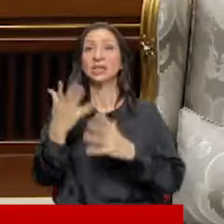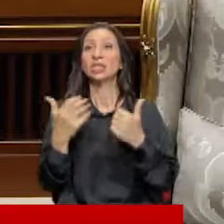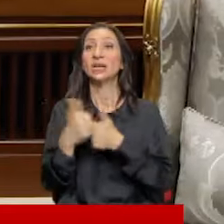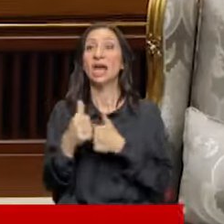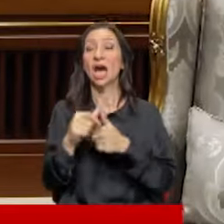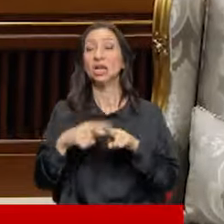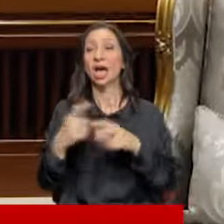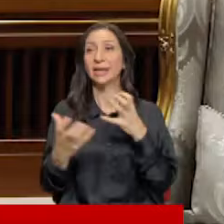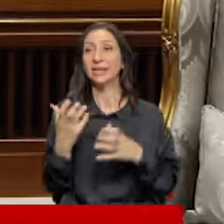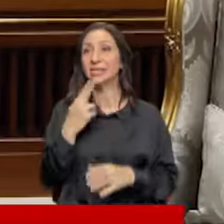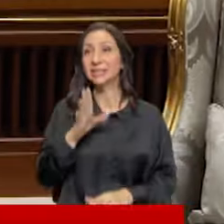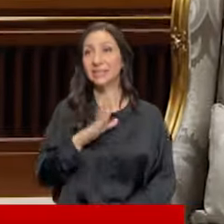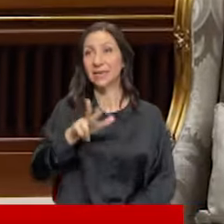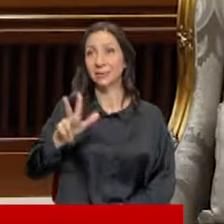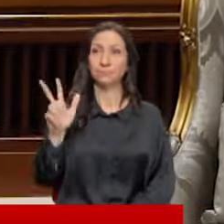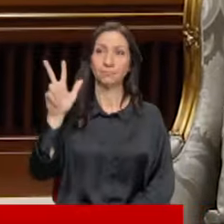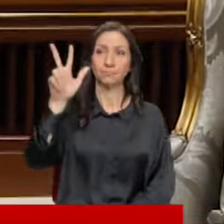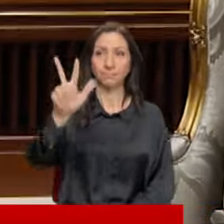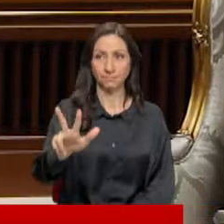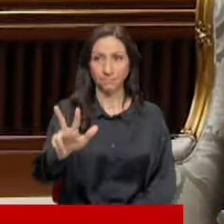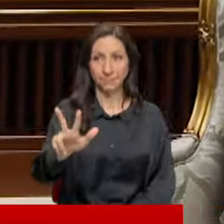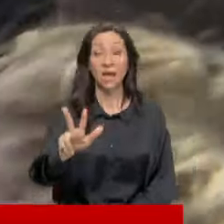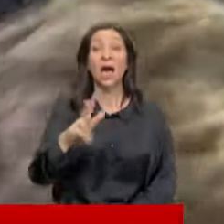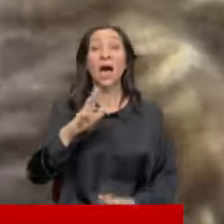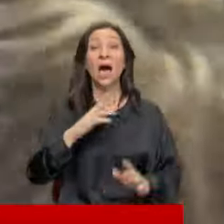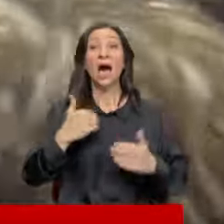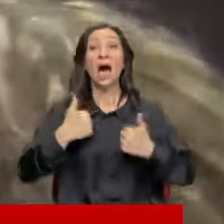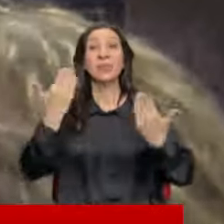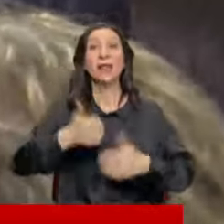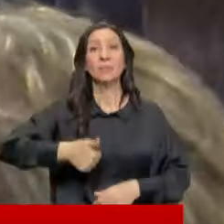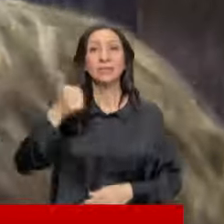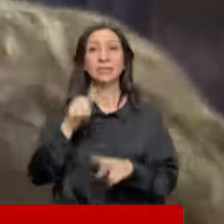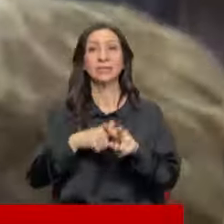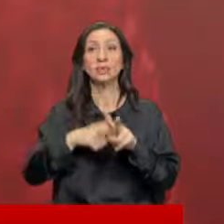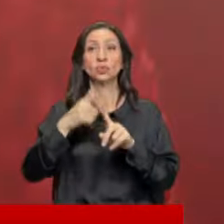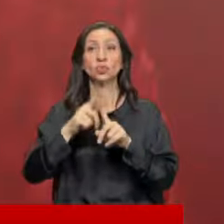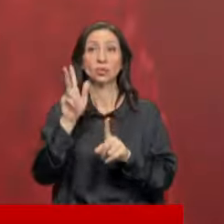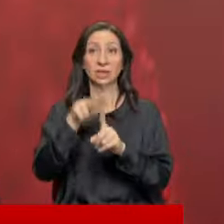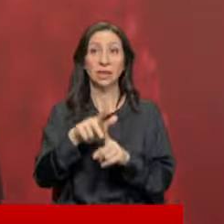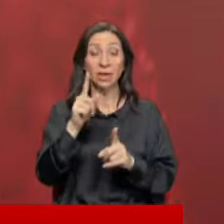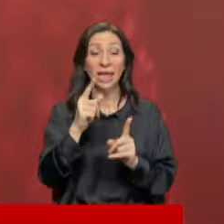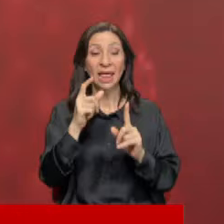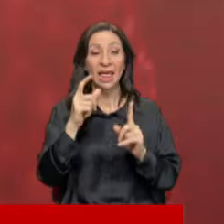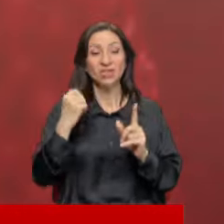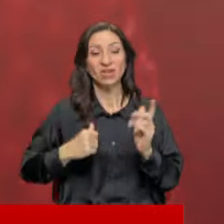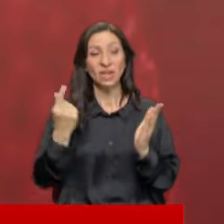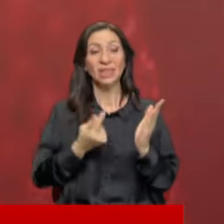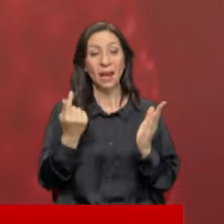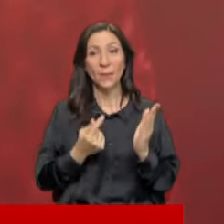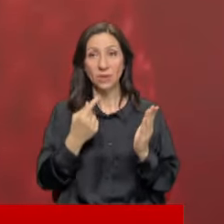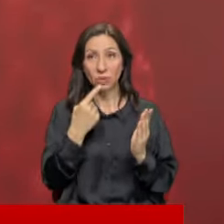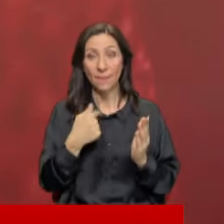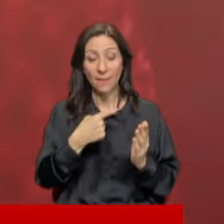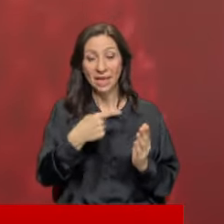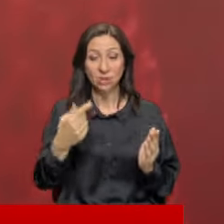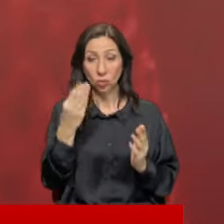eşi Ayşe Ateş ve kızlarını ağırladı Beştepe'de. Adalet Bakanı Yılmaz Tunç da katıldı görüşmeye. İddianameden bahsettim. Benim eksiklik